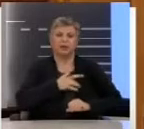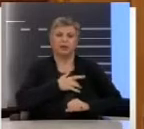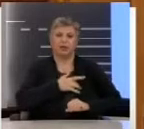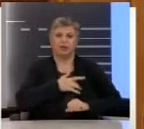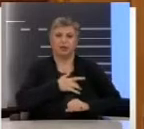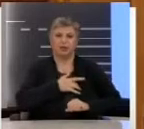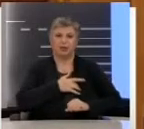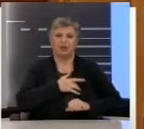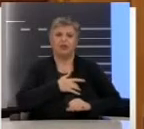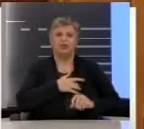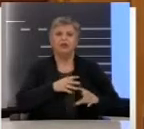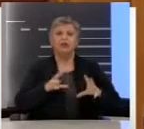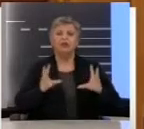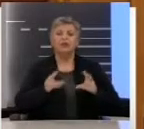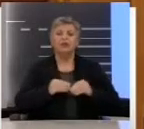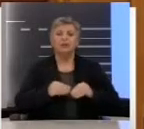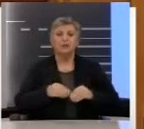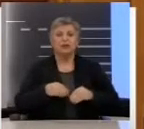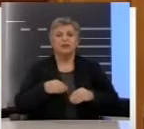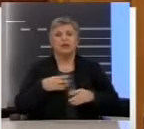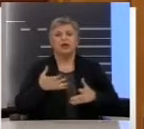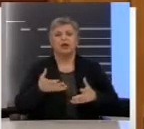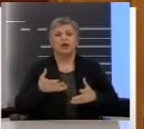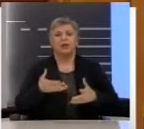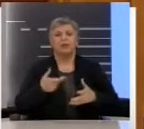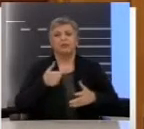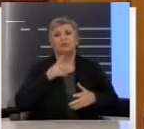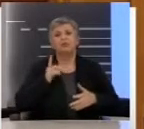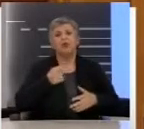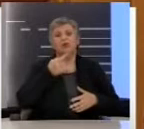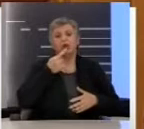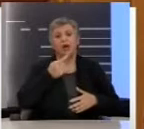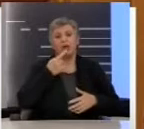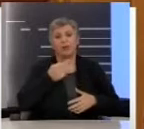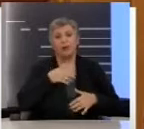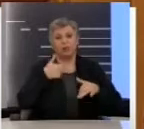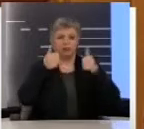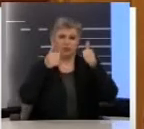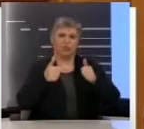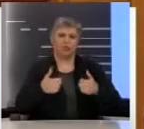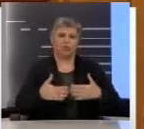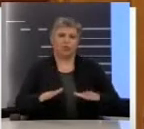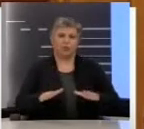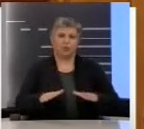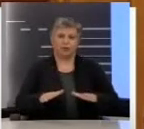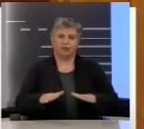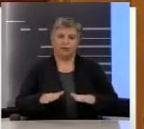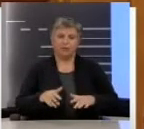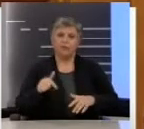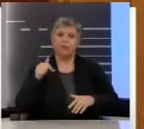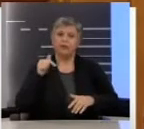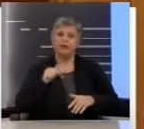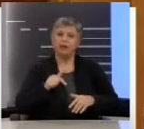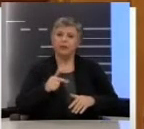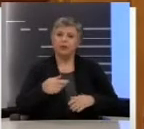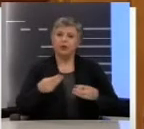διαδικασία της έκρασης δημοσίων ανακοινώσεων, γιατί νομίζω ότι μπορώ να συμβάλλω σε ένα διάλογο